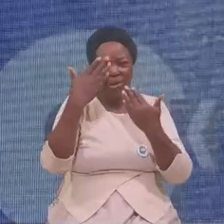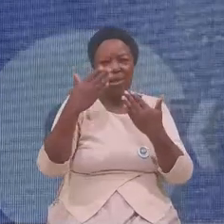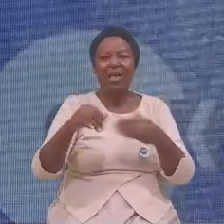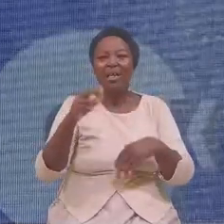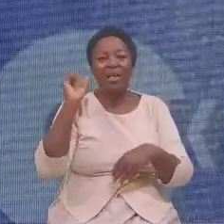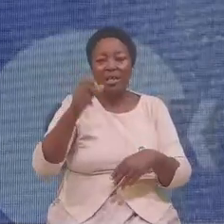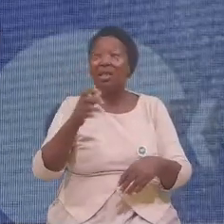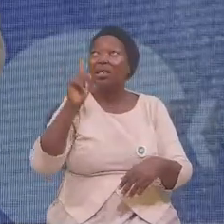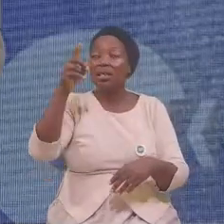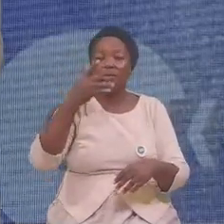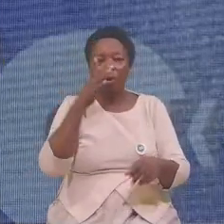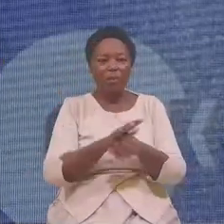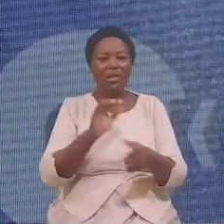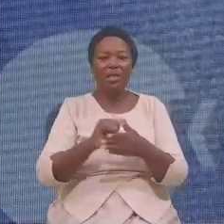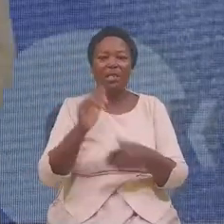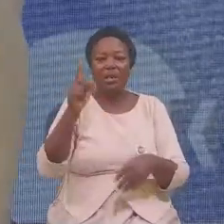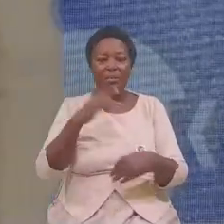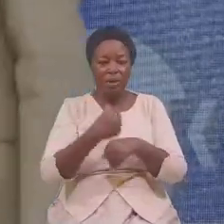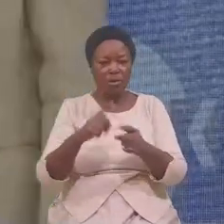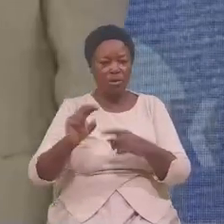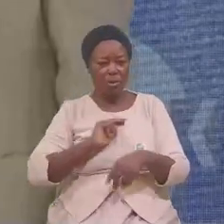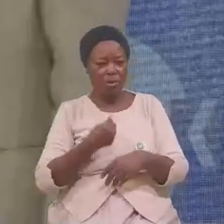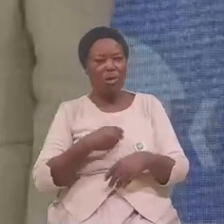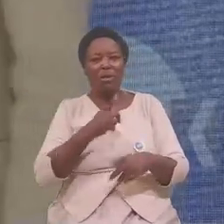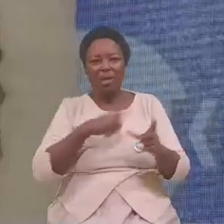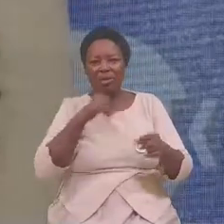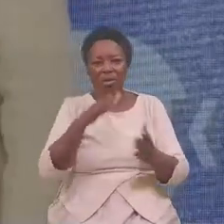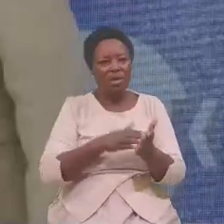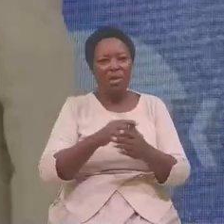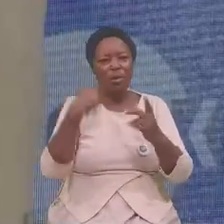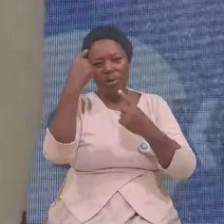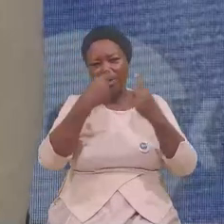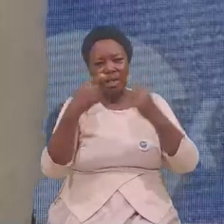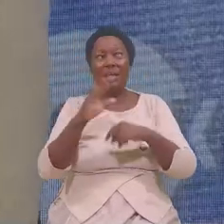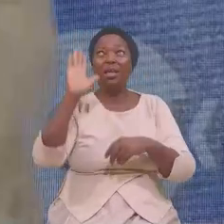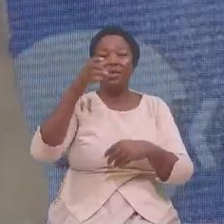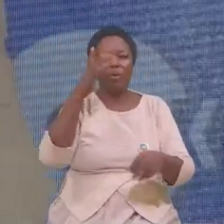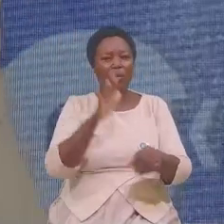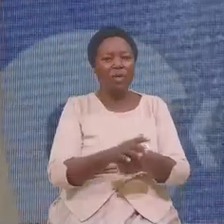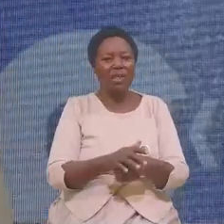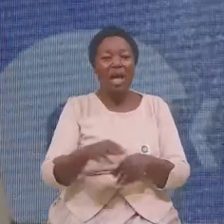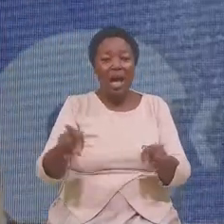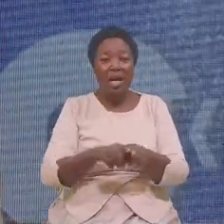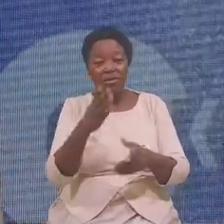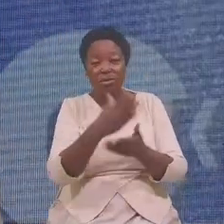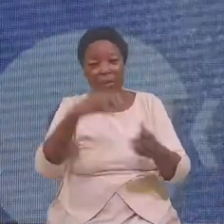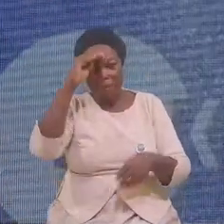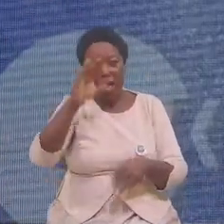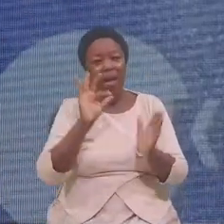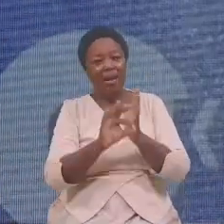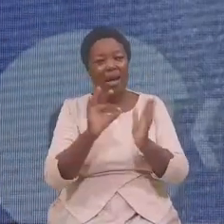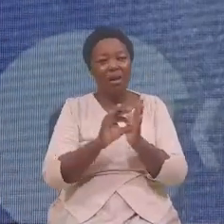a faites. Le Seigneur ne tarde pas dans l'accomplissement de sa promesse, comme